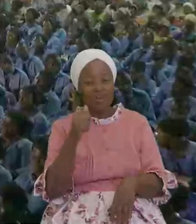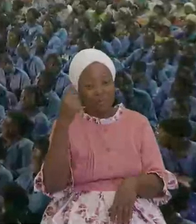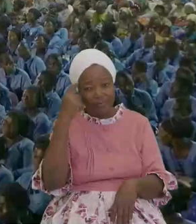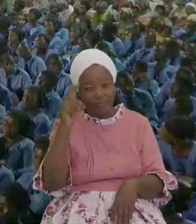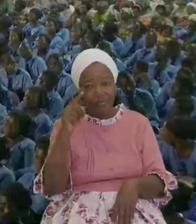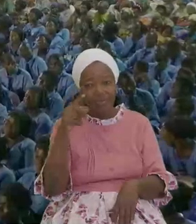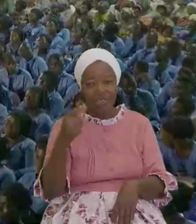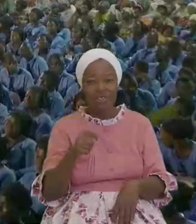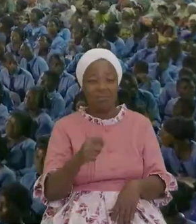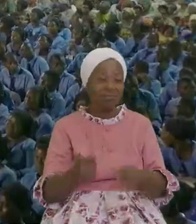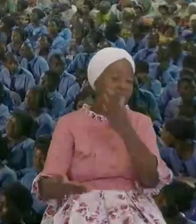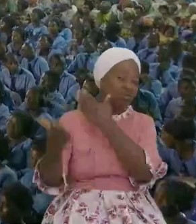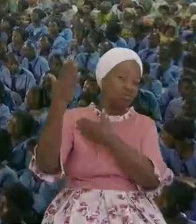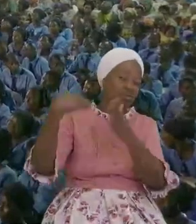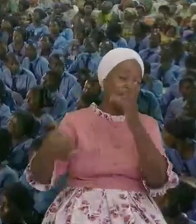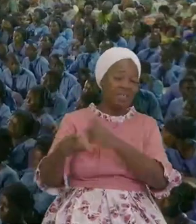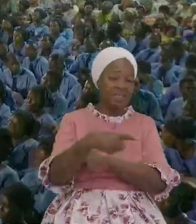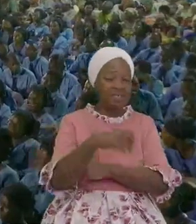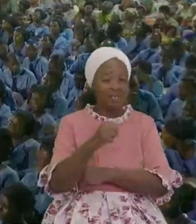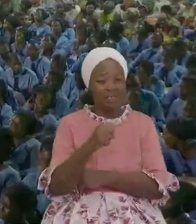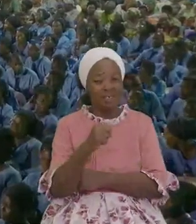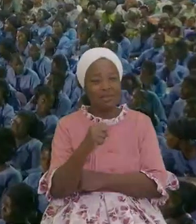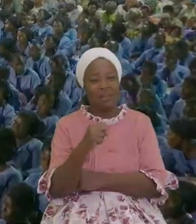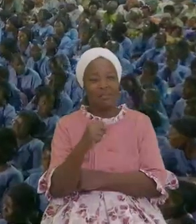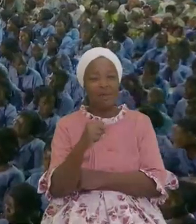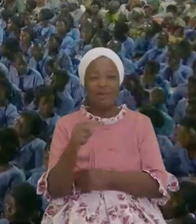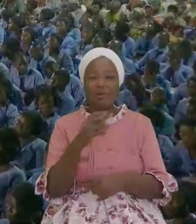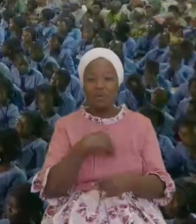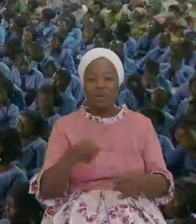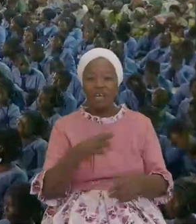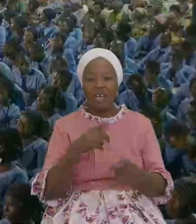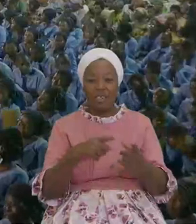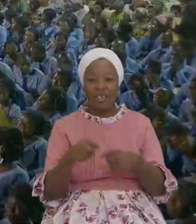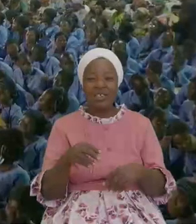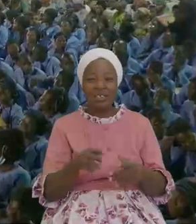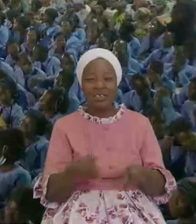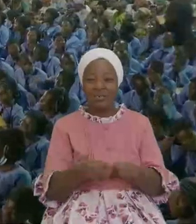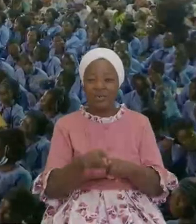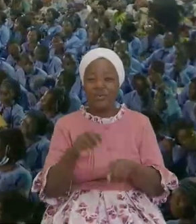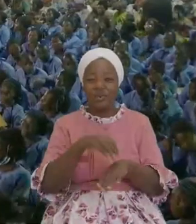en ce moment, ce n'est pas pour les temps passés,